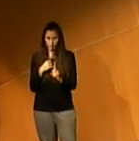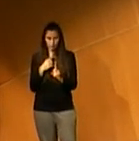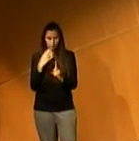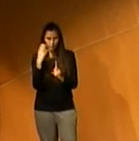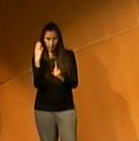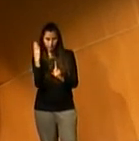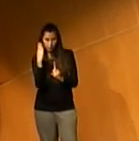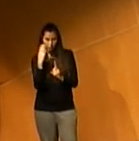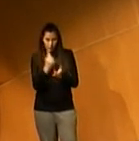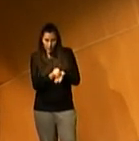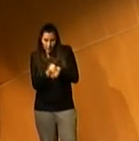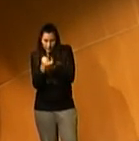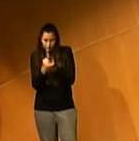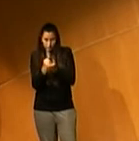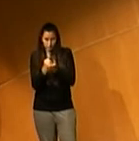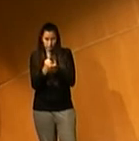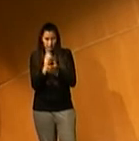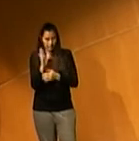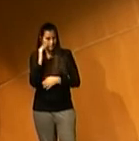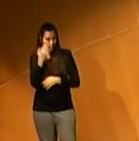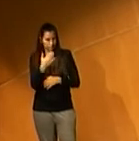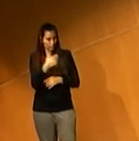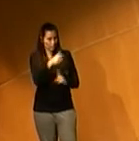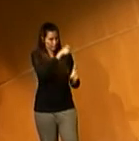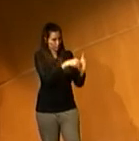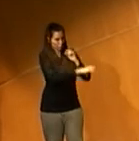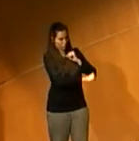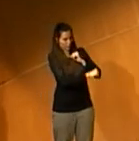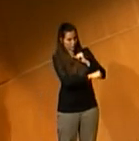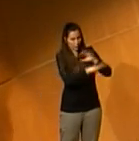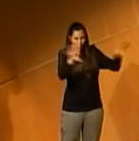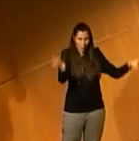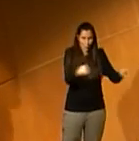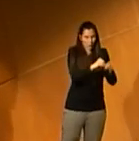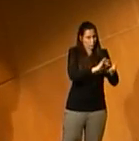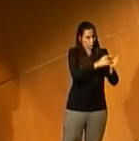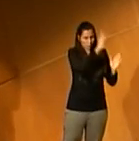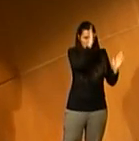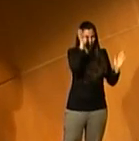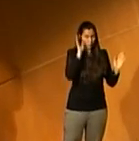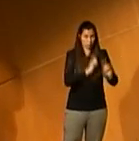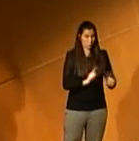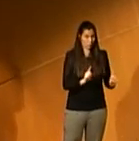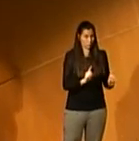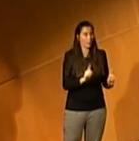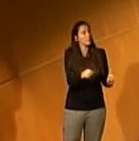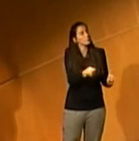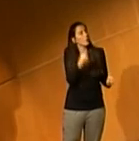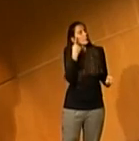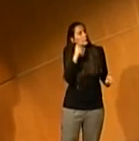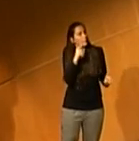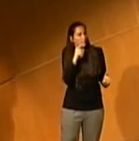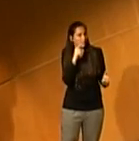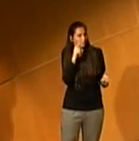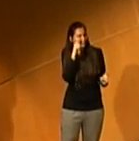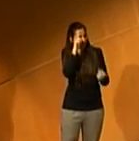de bénéficier de cette aide. Voilà. Pour cette mission-là. Après, on a besoin, nous, quand on